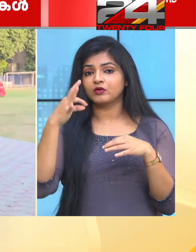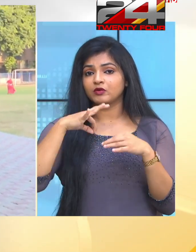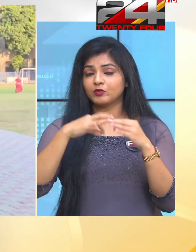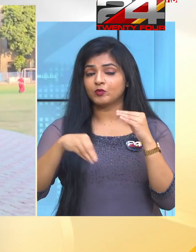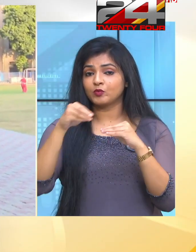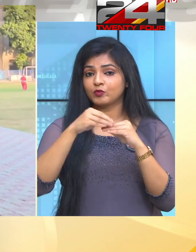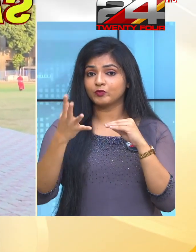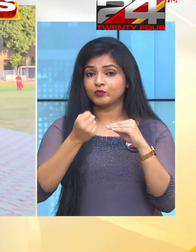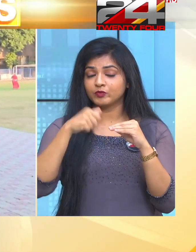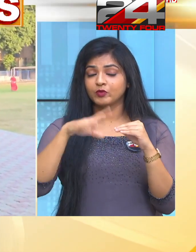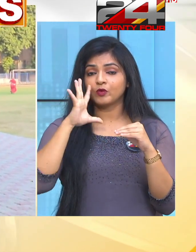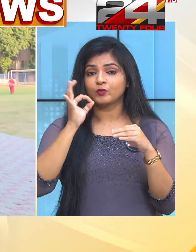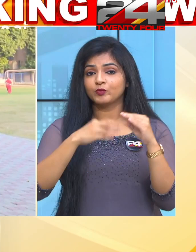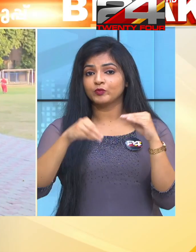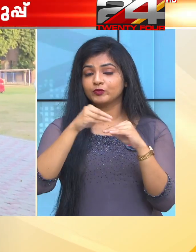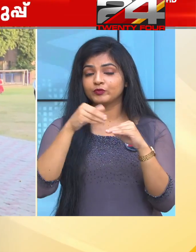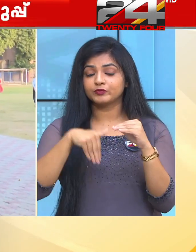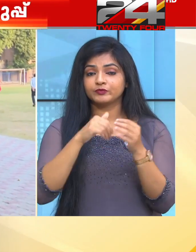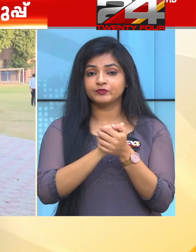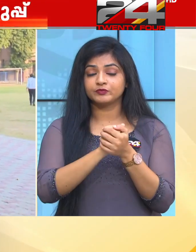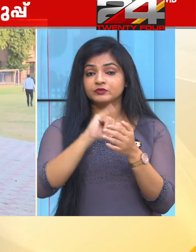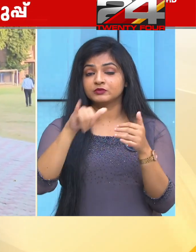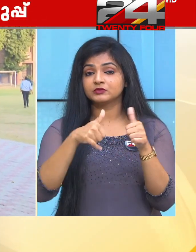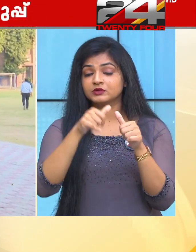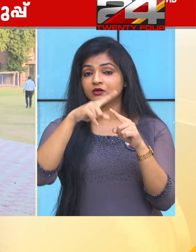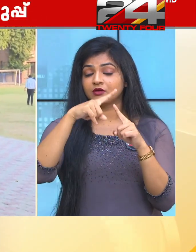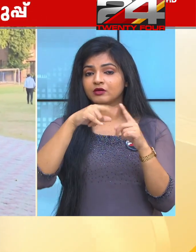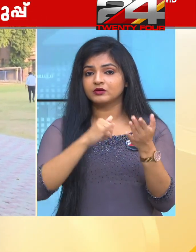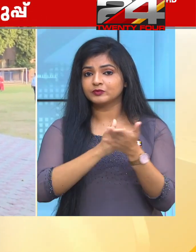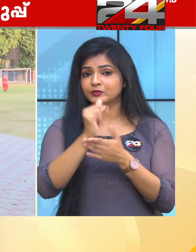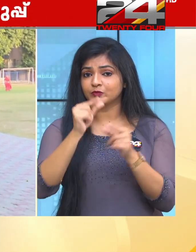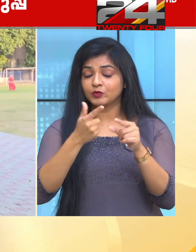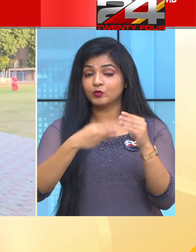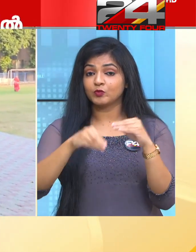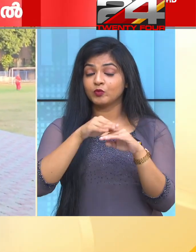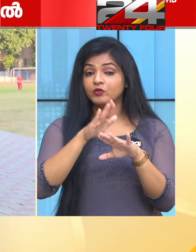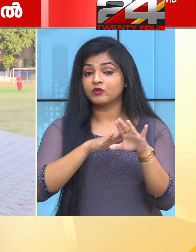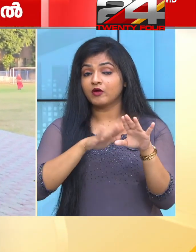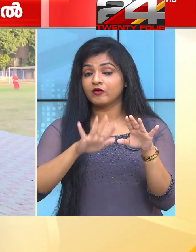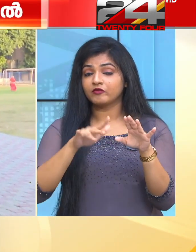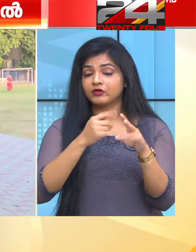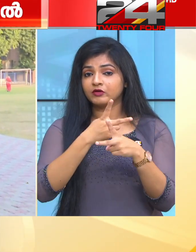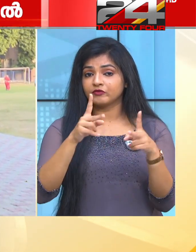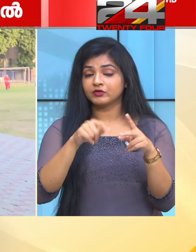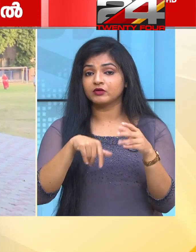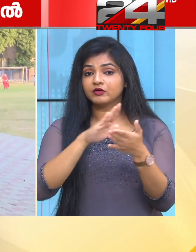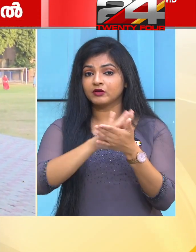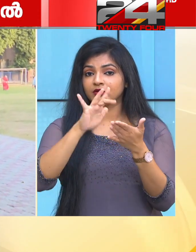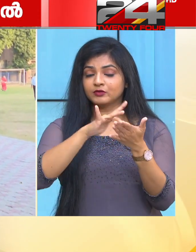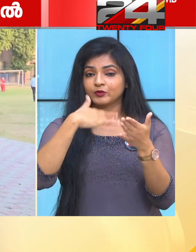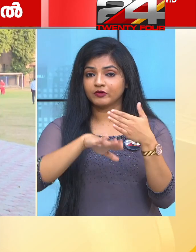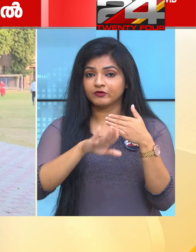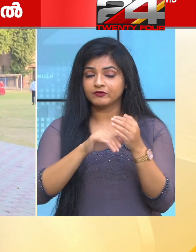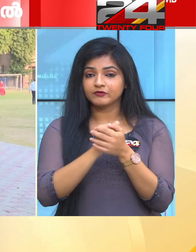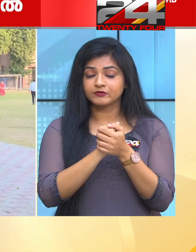വളരെ നിർണായകമാകുന്ന വോട്ടുകൾ കൂടിയാണ്. ജാട്ട് വിഭാഗം, കർഷകർ ഉൾപ്പെടെയുള്ള വലിയ സ്വാധീനം ചെലുത്തുന്ന ഘടകങ്ങളുണ്ട് ഹരിയാനയെ